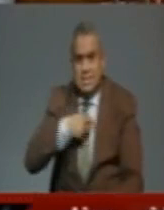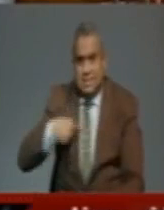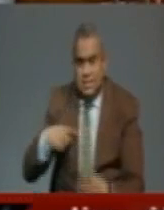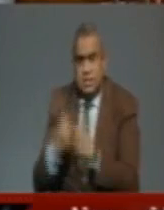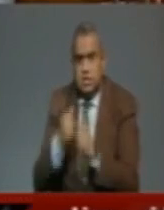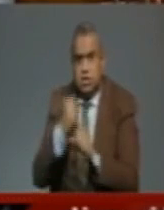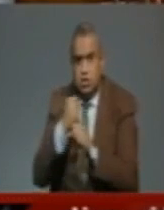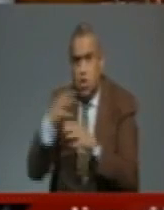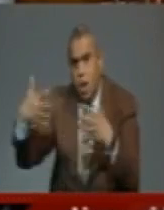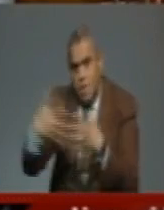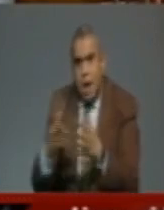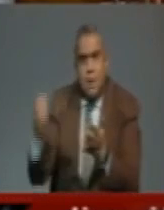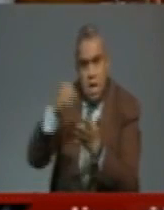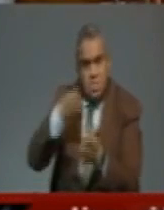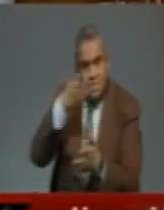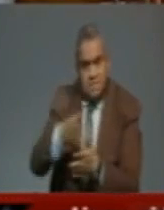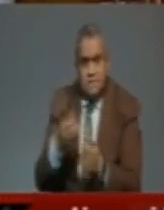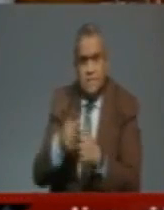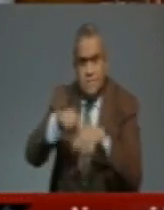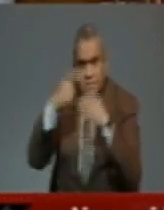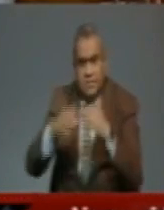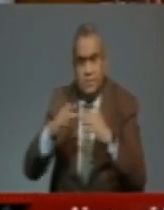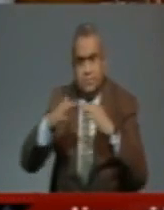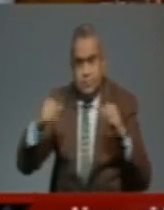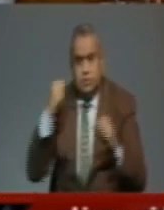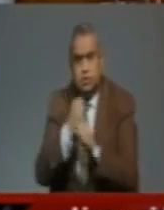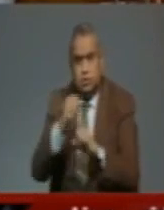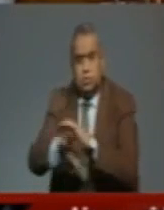نخلص التحسين التربة هيبدأوا يشتغلوا ويعملوا فنم